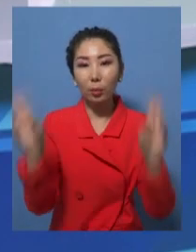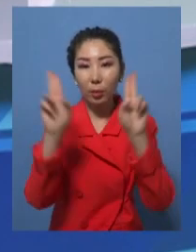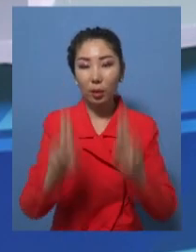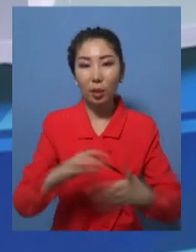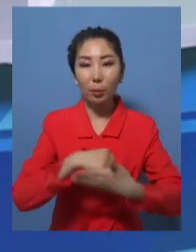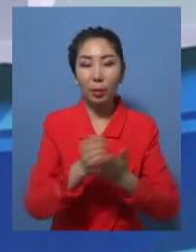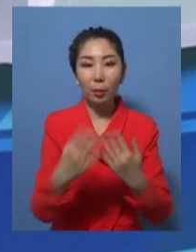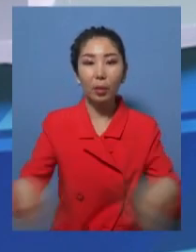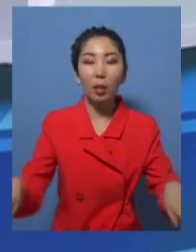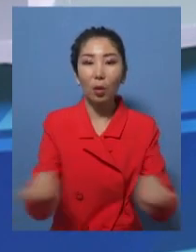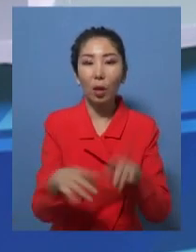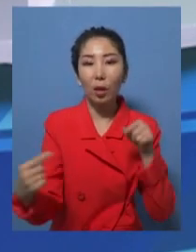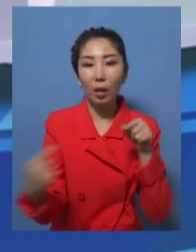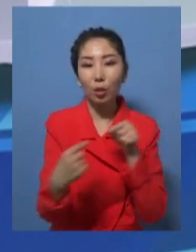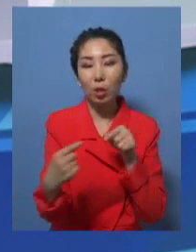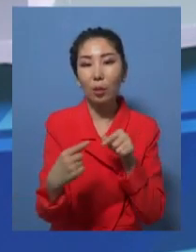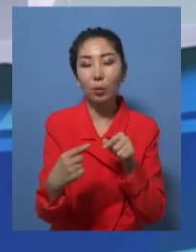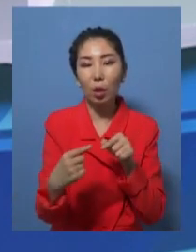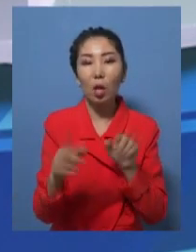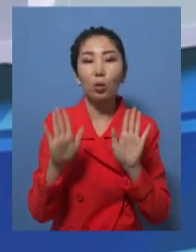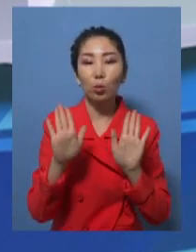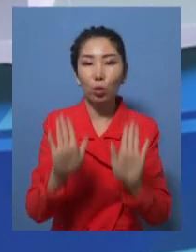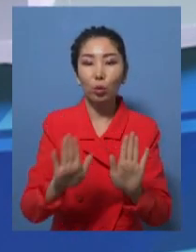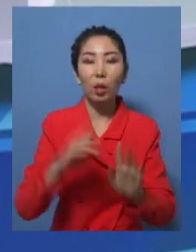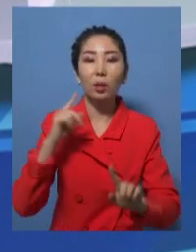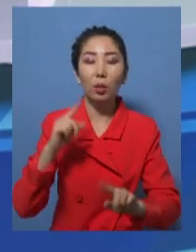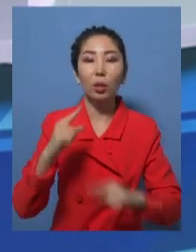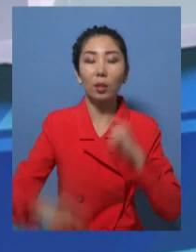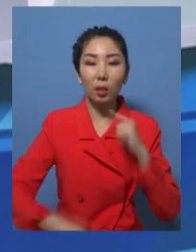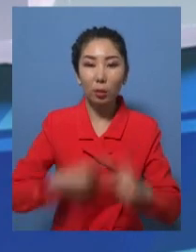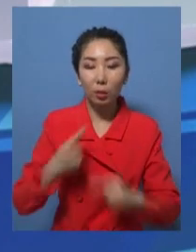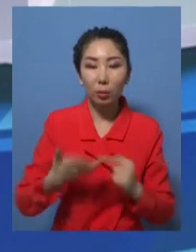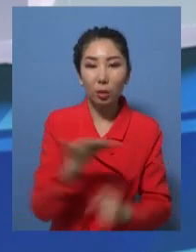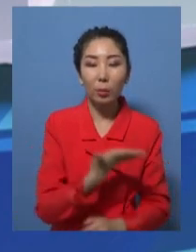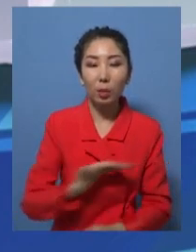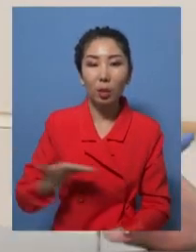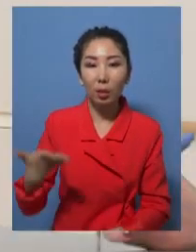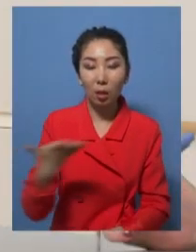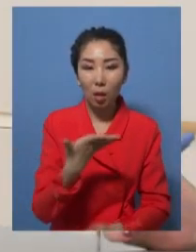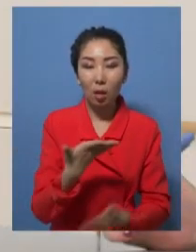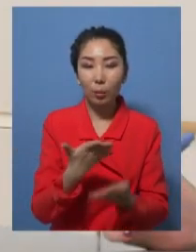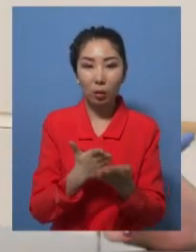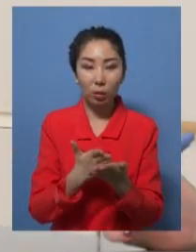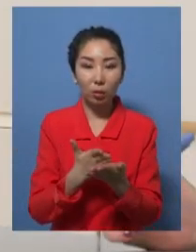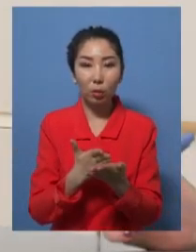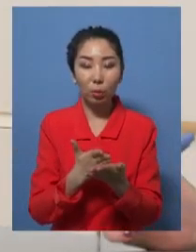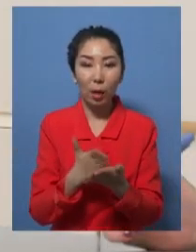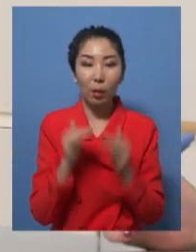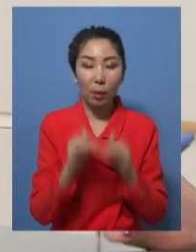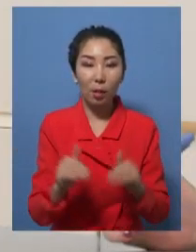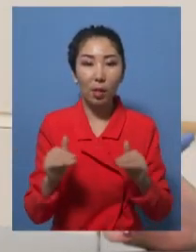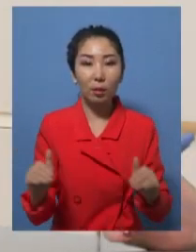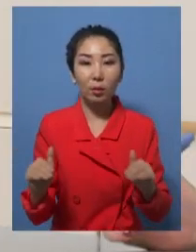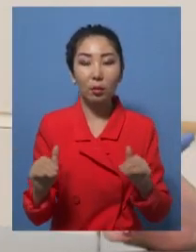бекітілген. Соған қайшы жасап тұр бұлар. Содан сөйтіп келген кезде біздер енді бір қарағанда әрине ол оқушылар,